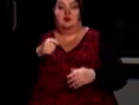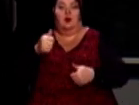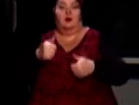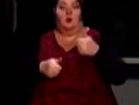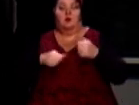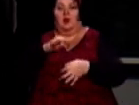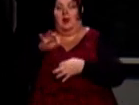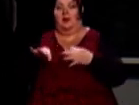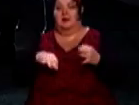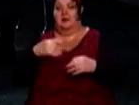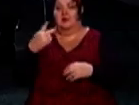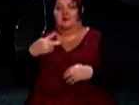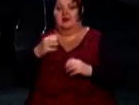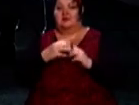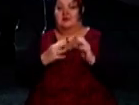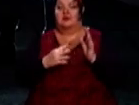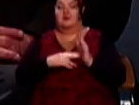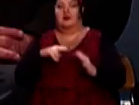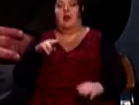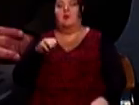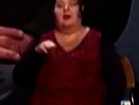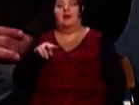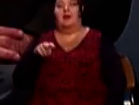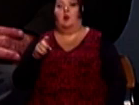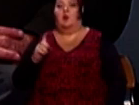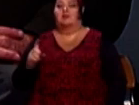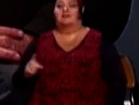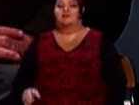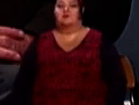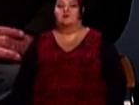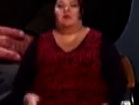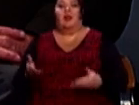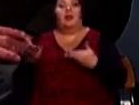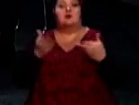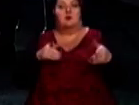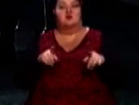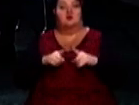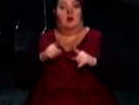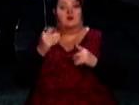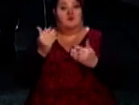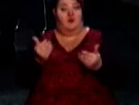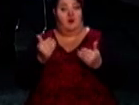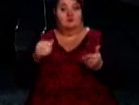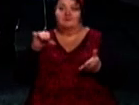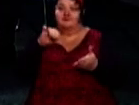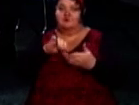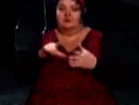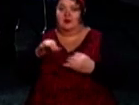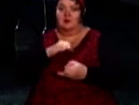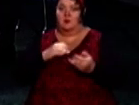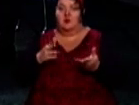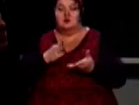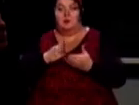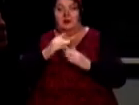«Архітектор 2019» Ольга Петлюх. Вітаю. Добре. Запрошую також вас долучатися до розмови. Якщо маєте